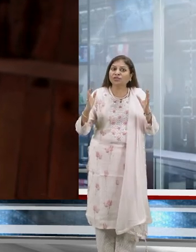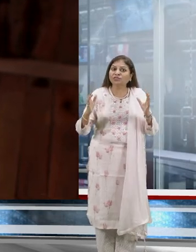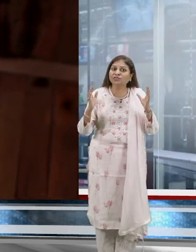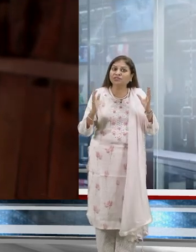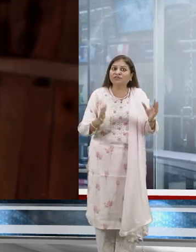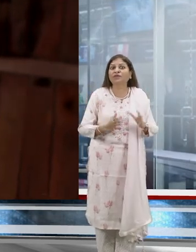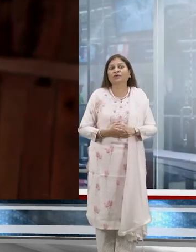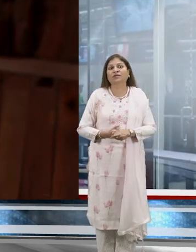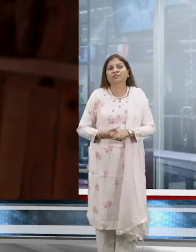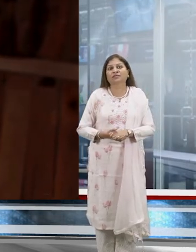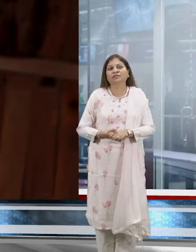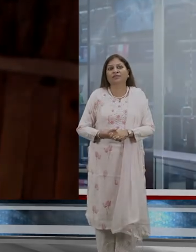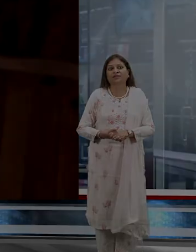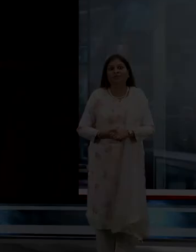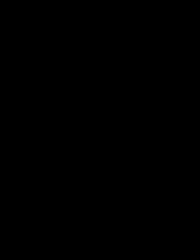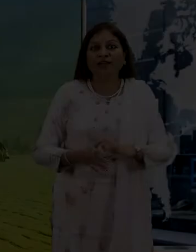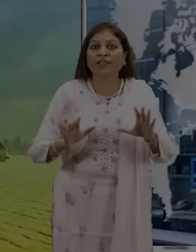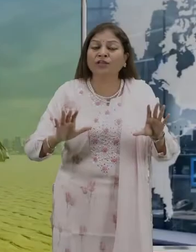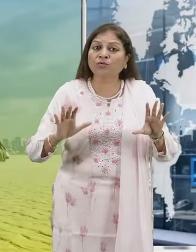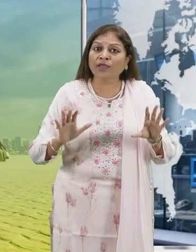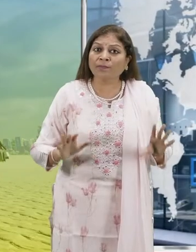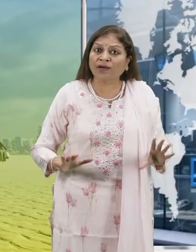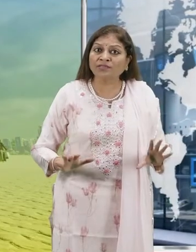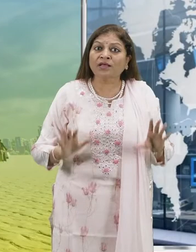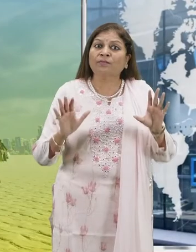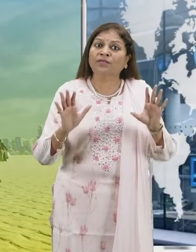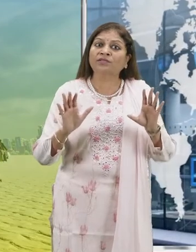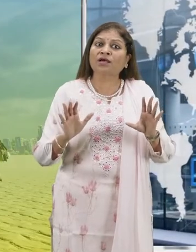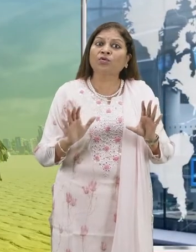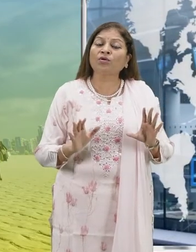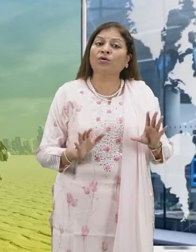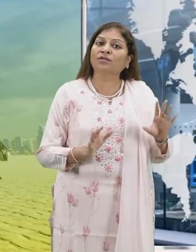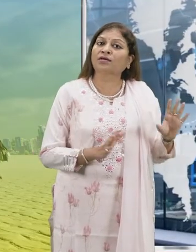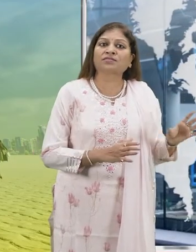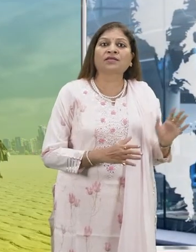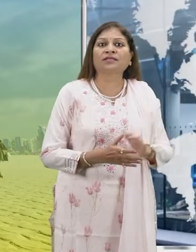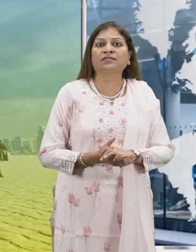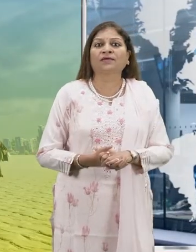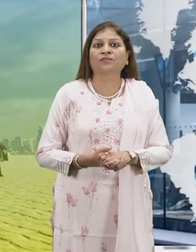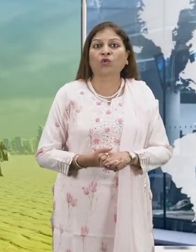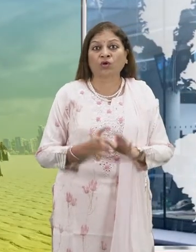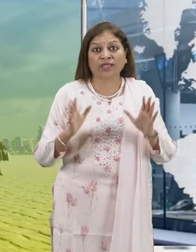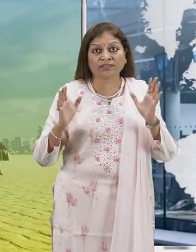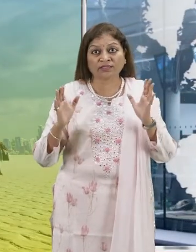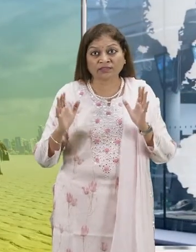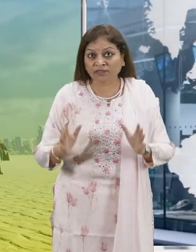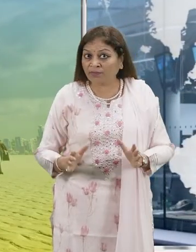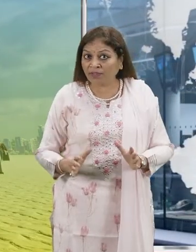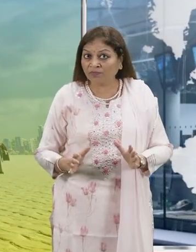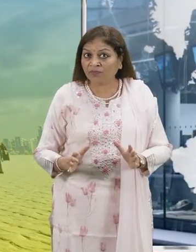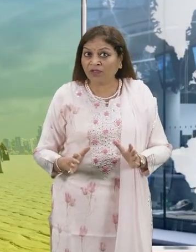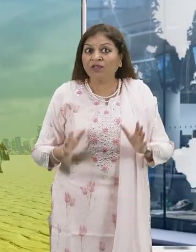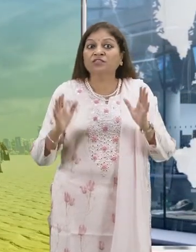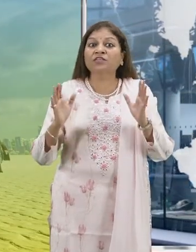उनका सुरक्षित जीवन लौटाना चाहते थे, लेकिन उनके पास मदद का कोई और रास्ता नहीं था और ऐसी